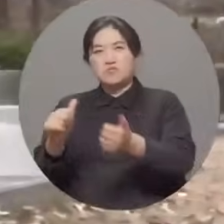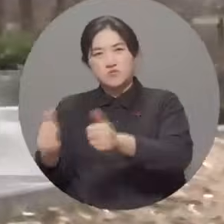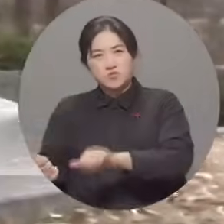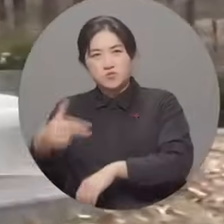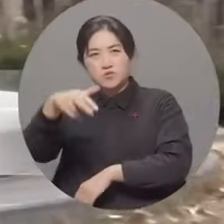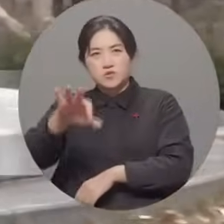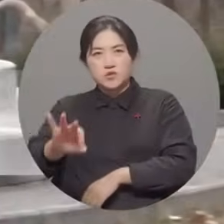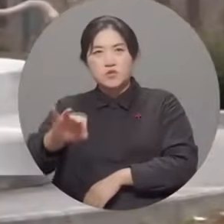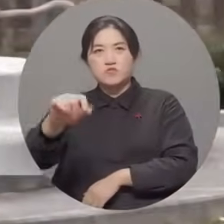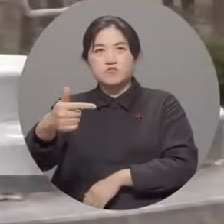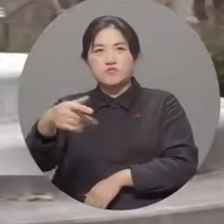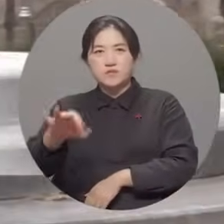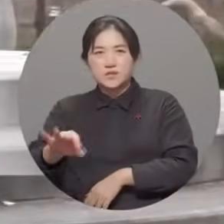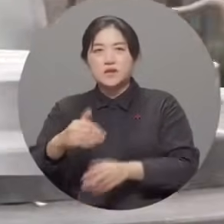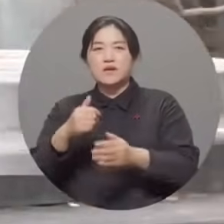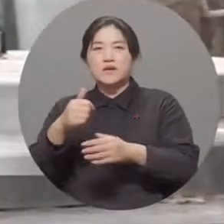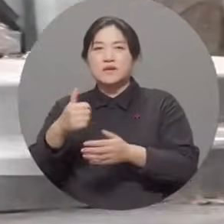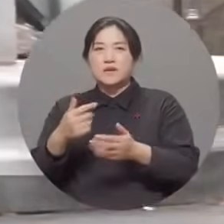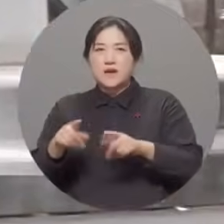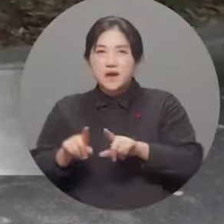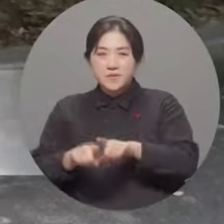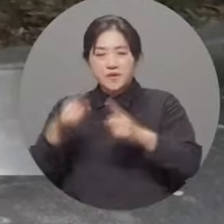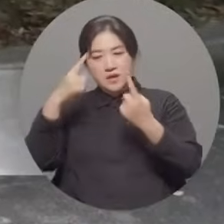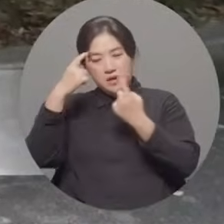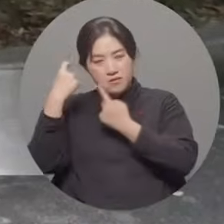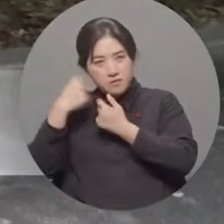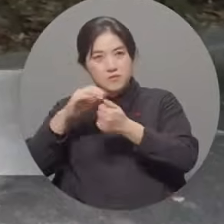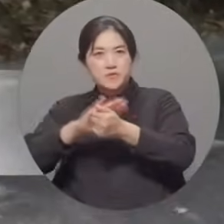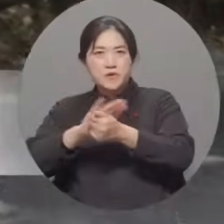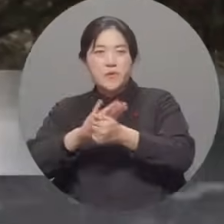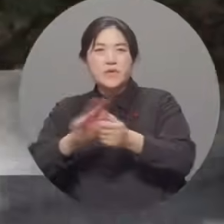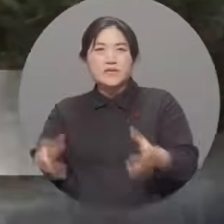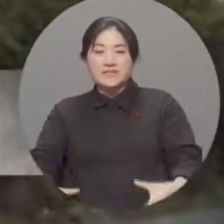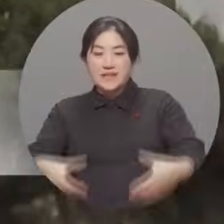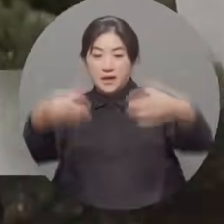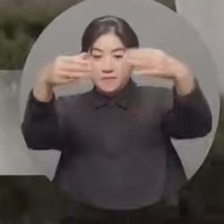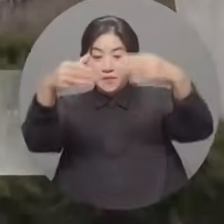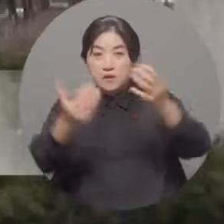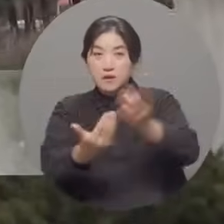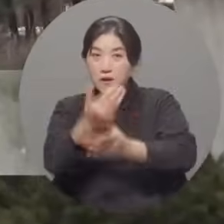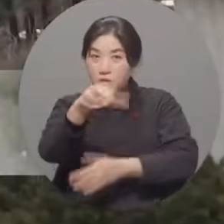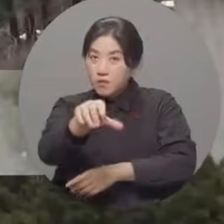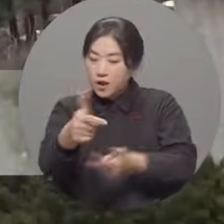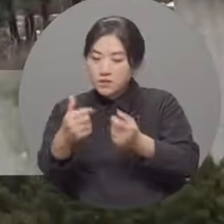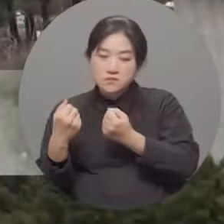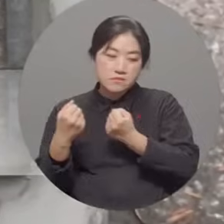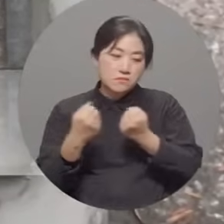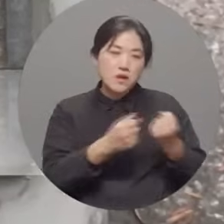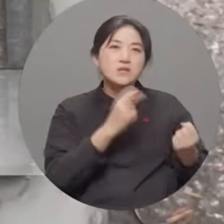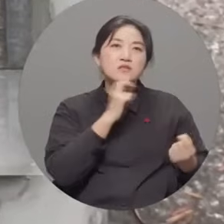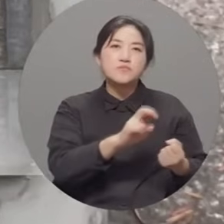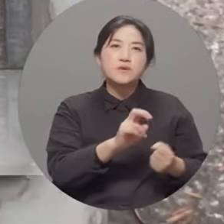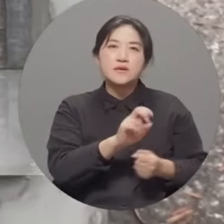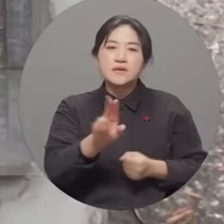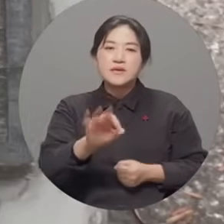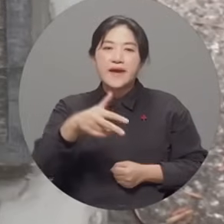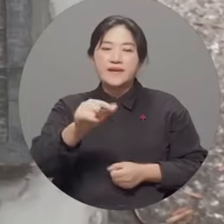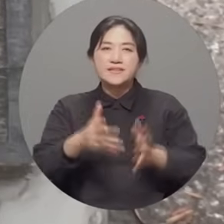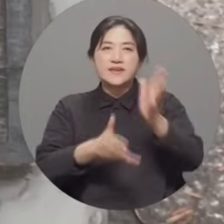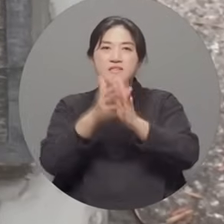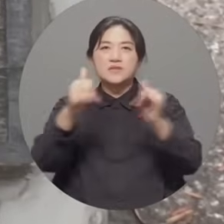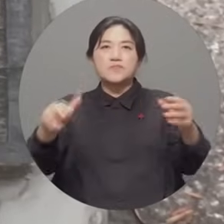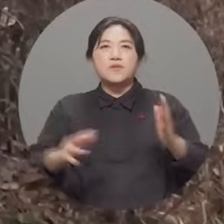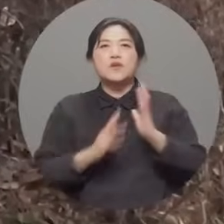씨와 희생자 위령탑을 찾았습니다. 위령탑은 사고 현장이 아니라 차로 20분 거리 양재 시민의 숲에